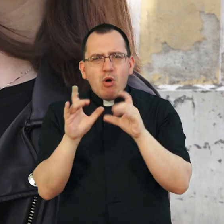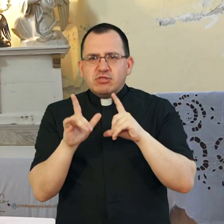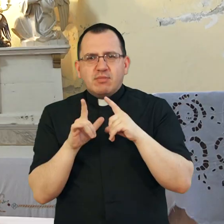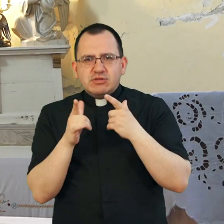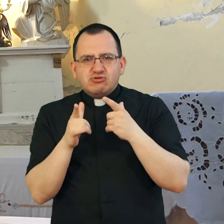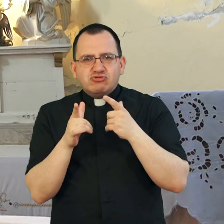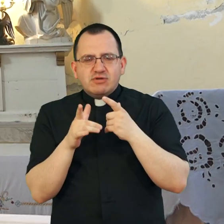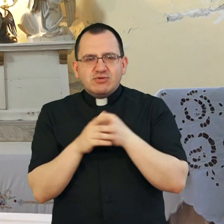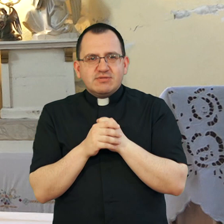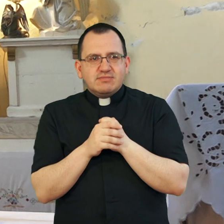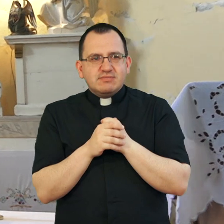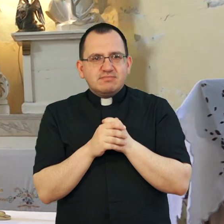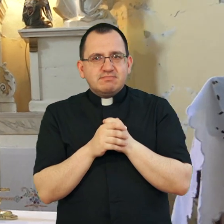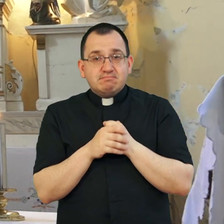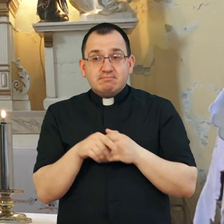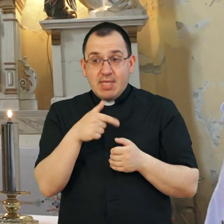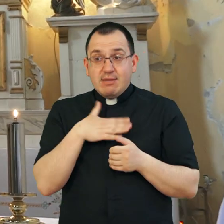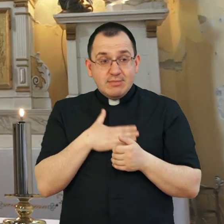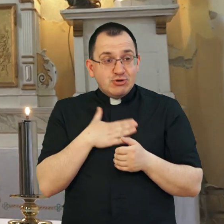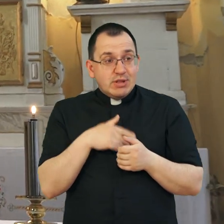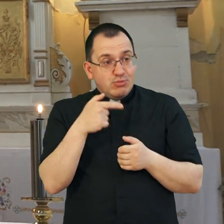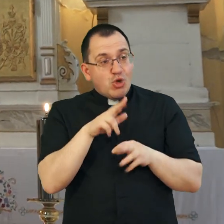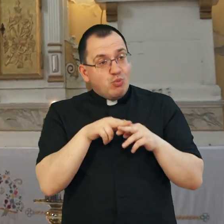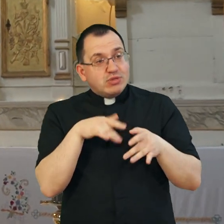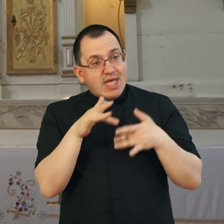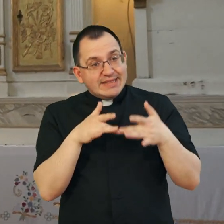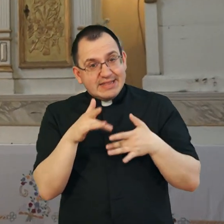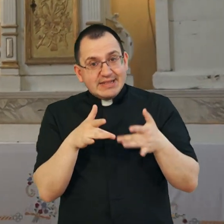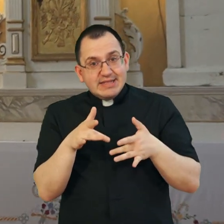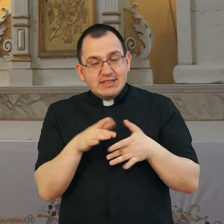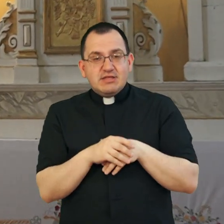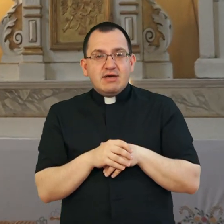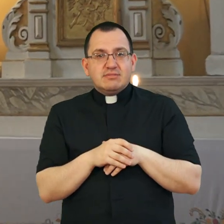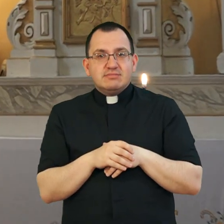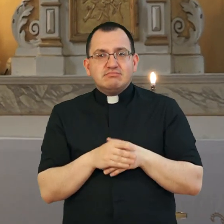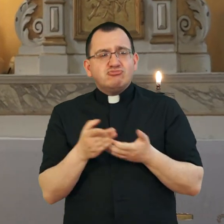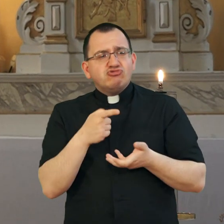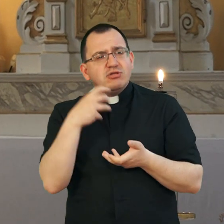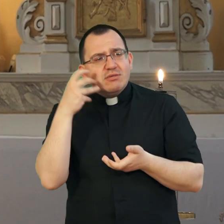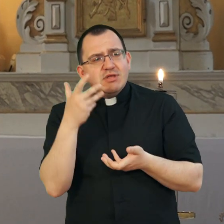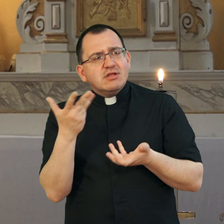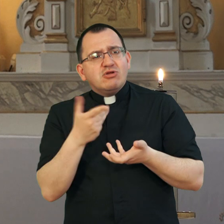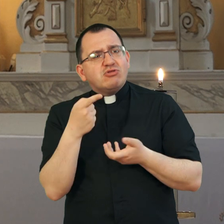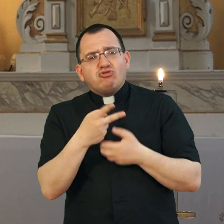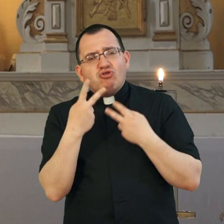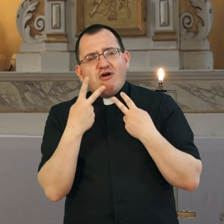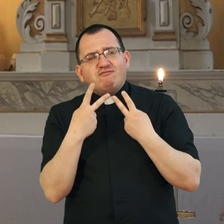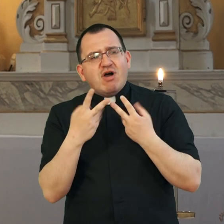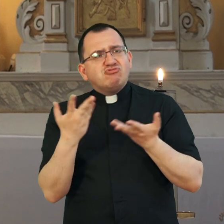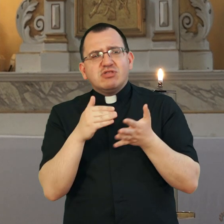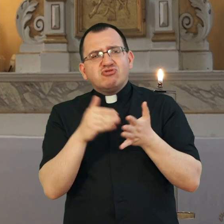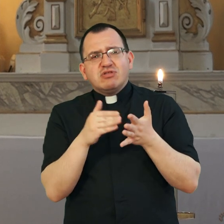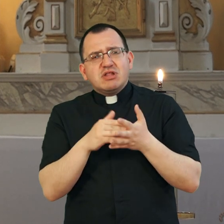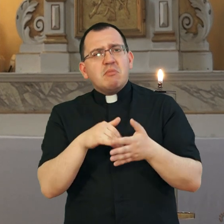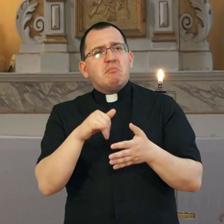njemu. Voljeli bismo da u Koprivnici ovo postane tradicija jerihonsko bdjenje. Što ti misliš, zašto je ono važno i zašto bi trebalo